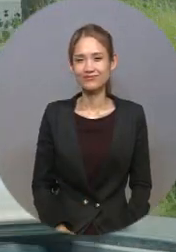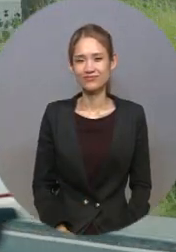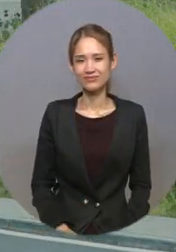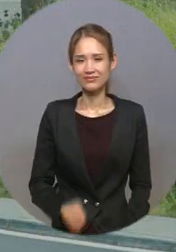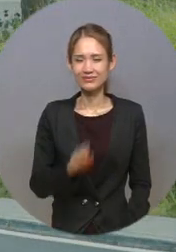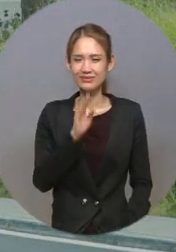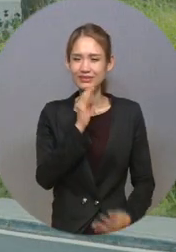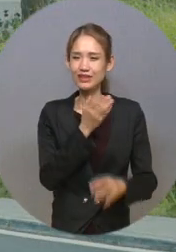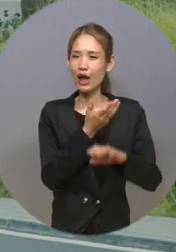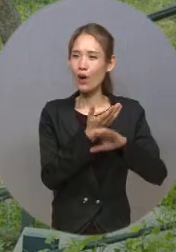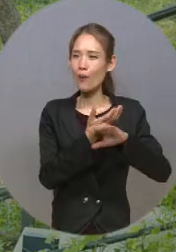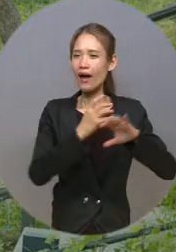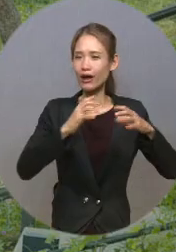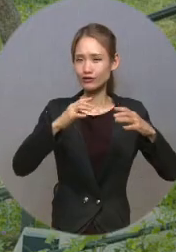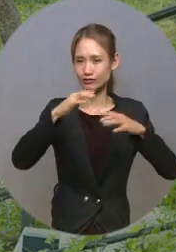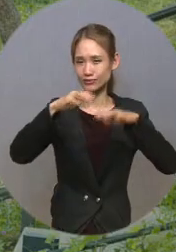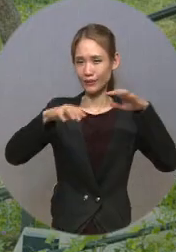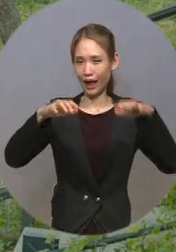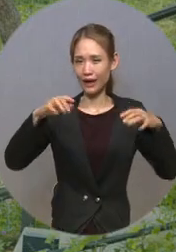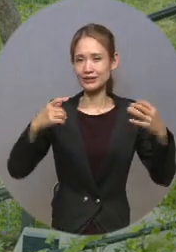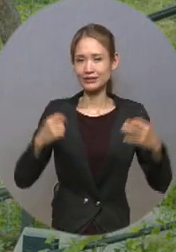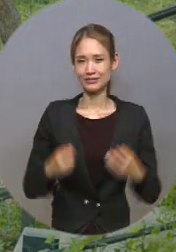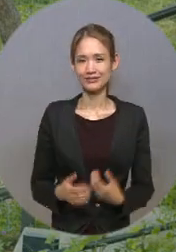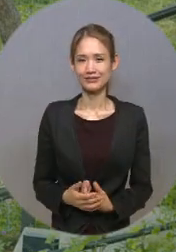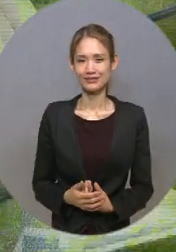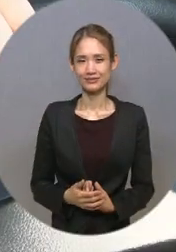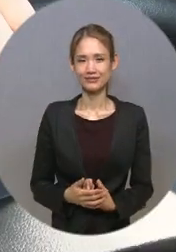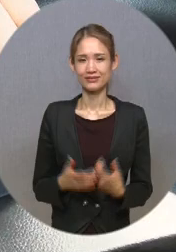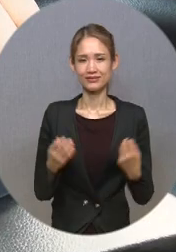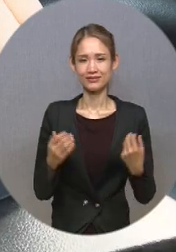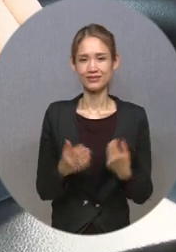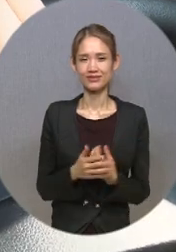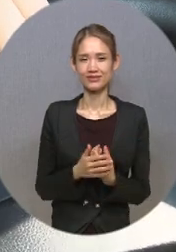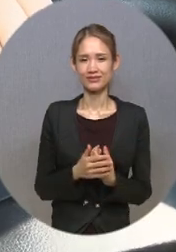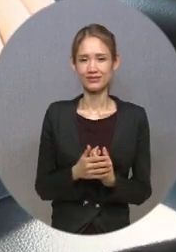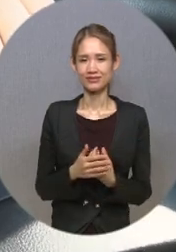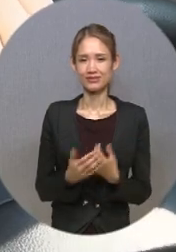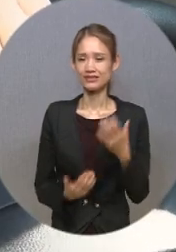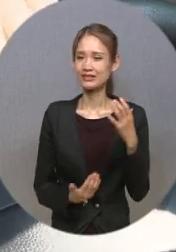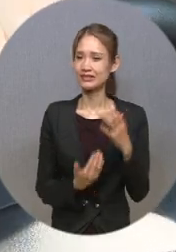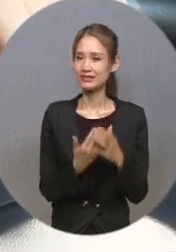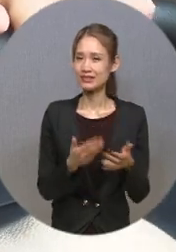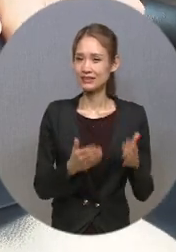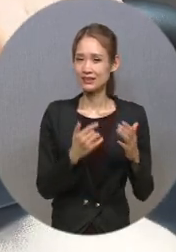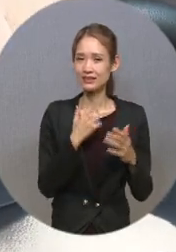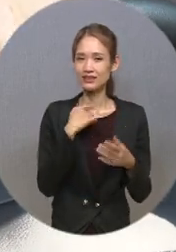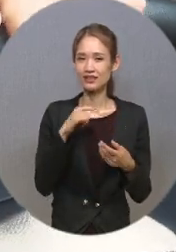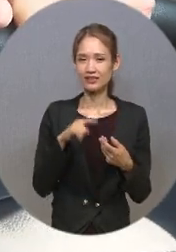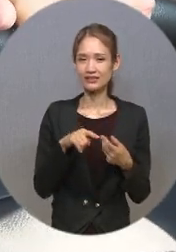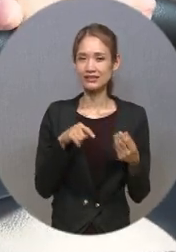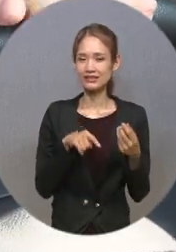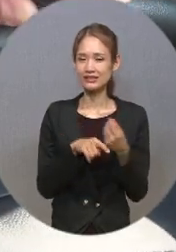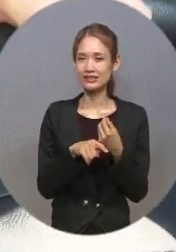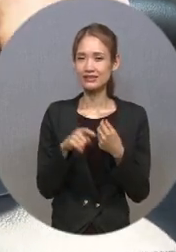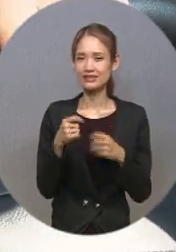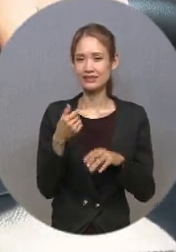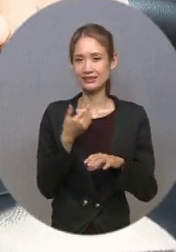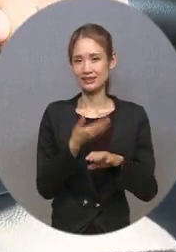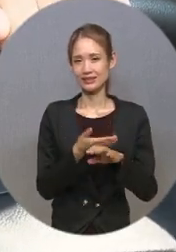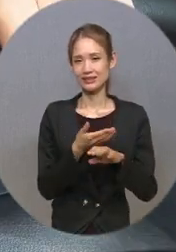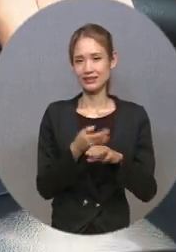외국 그 마을 같은 맞아. 그런 느낌. 그러니까 이게 생겼던 그 의미 자체가